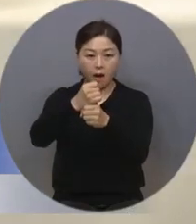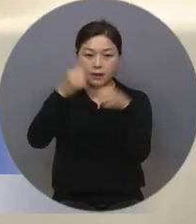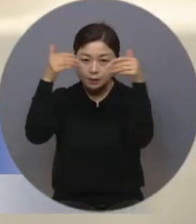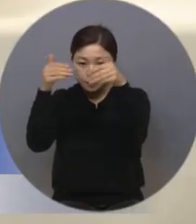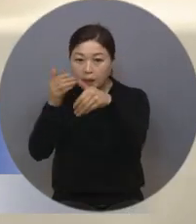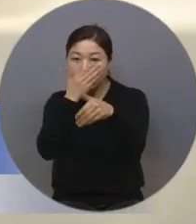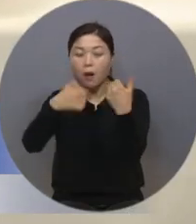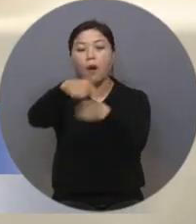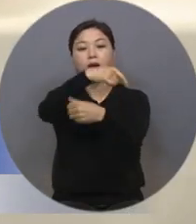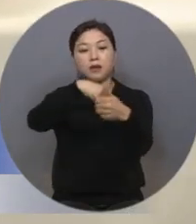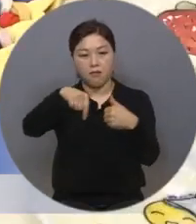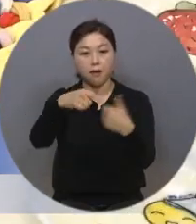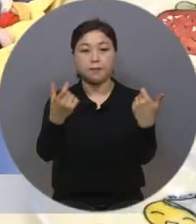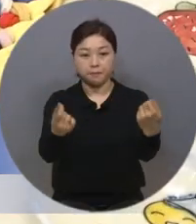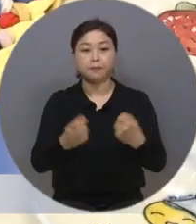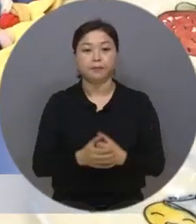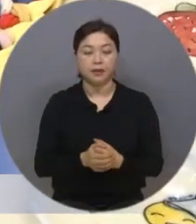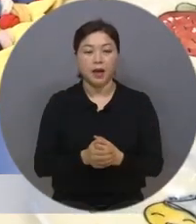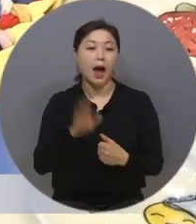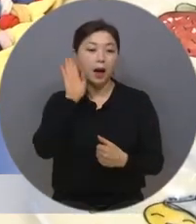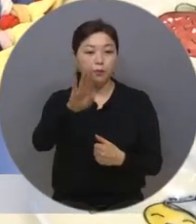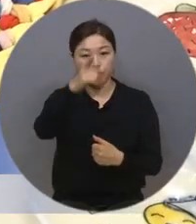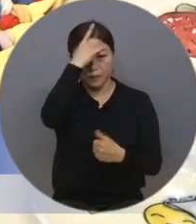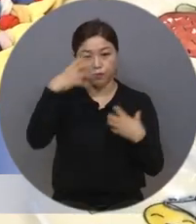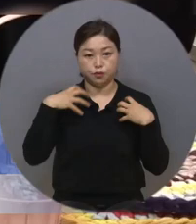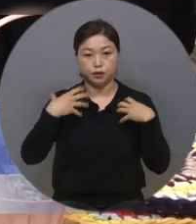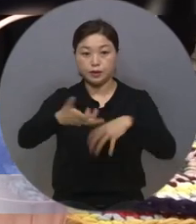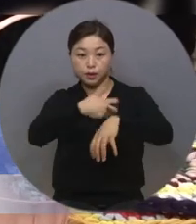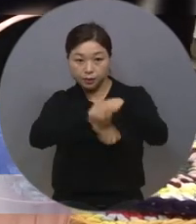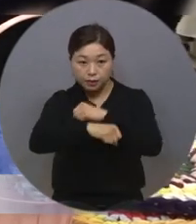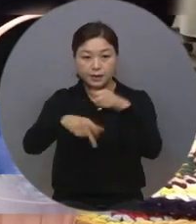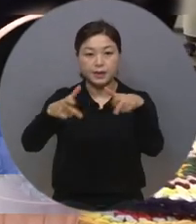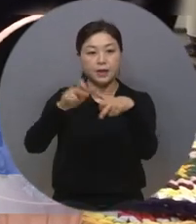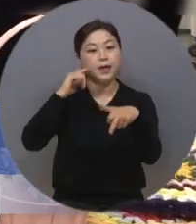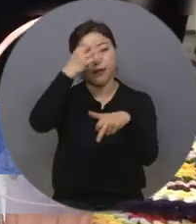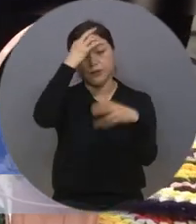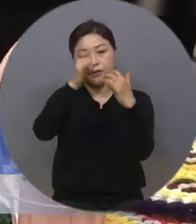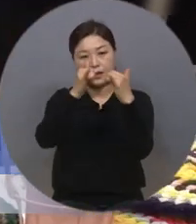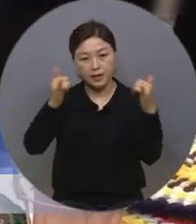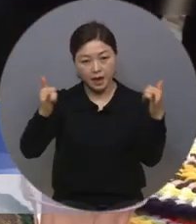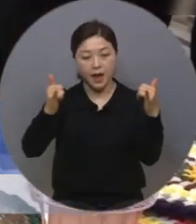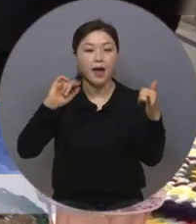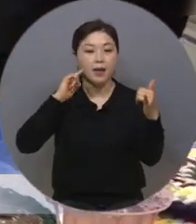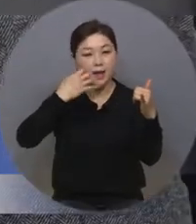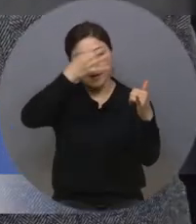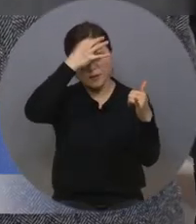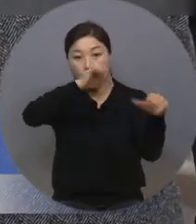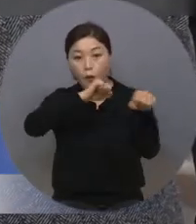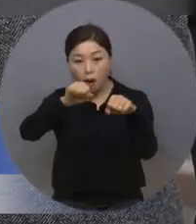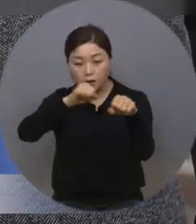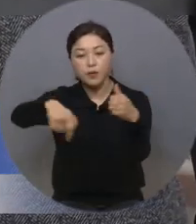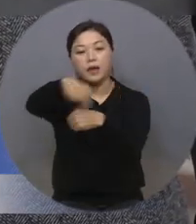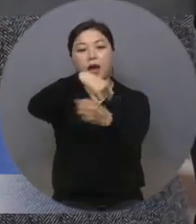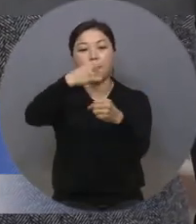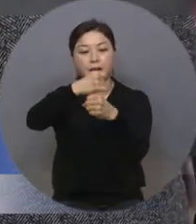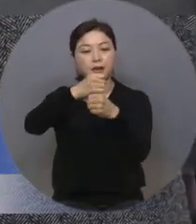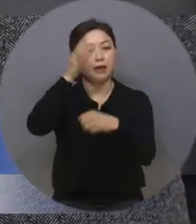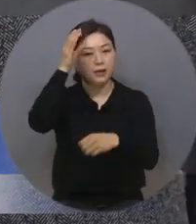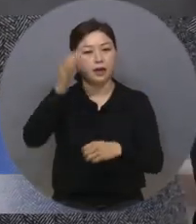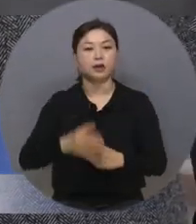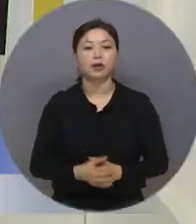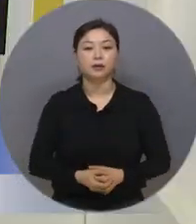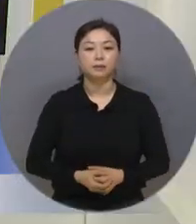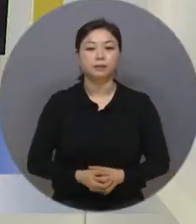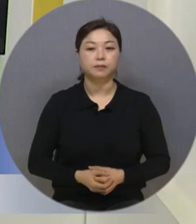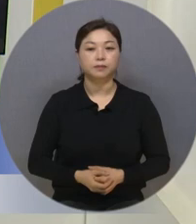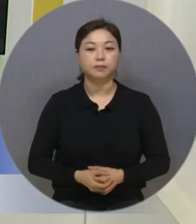조성된만큼 향후 정부는 보다 적극적으로 장애예술인의 예술 활동 기반을 조성하길 기대해봅니다